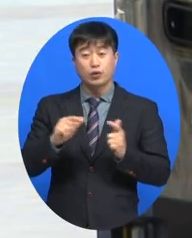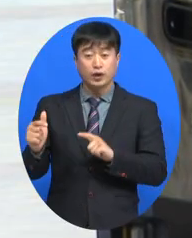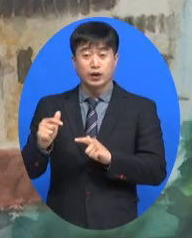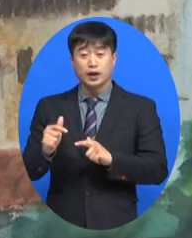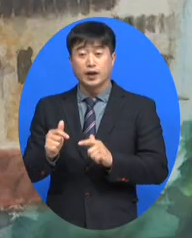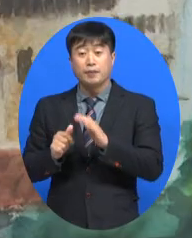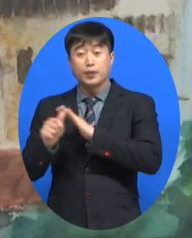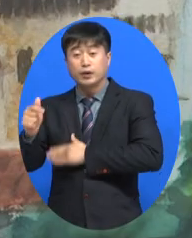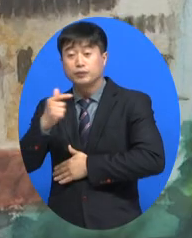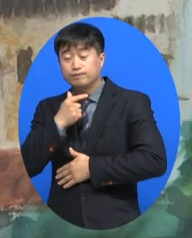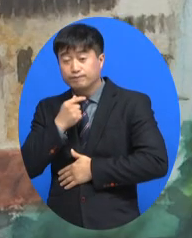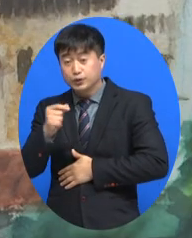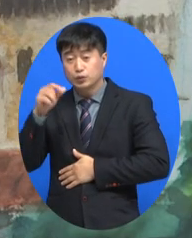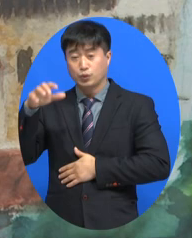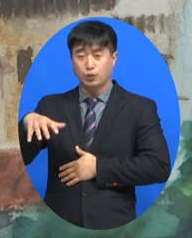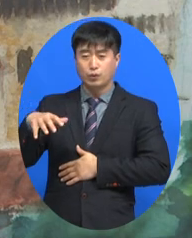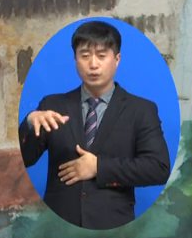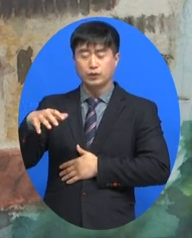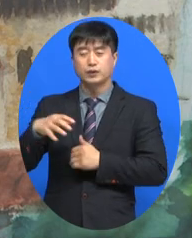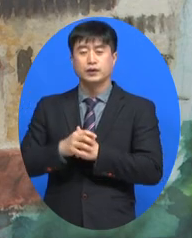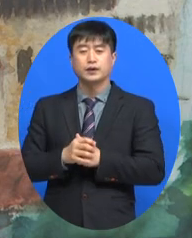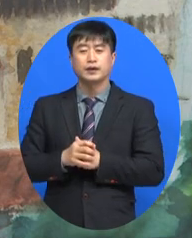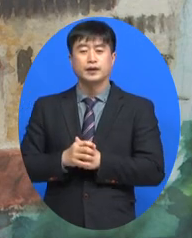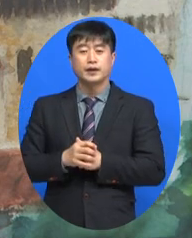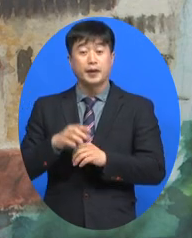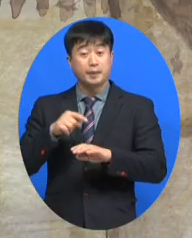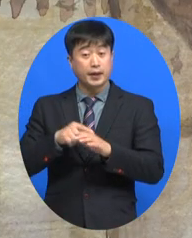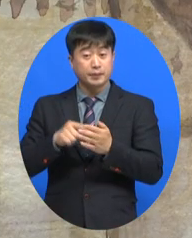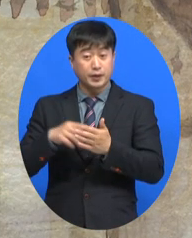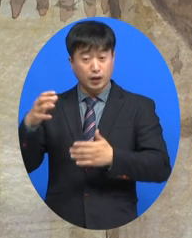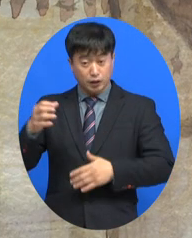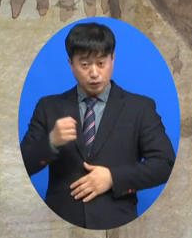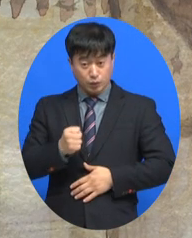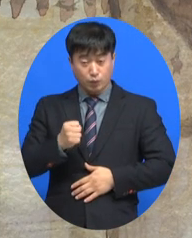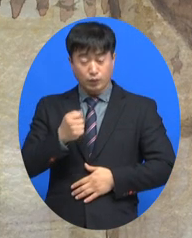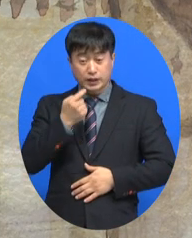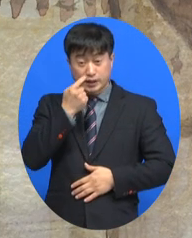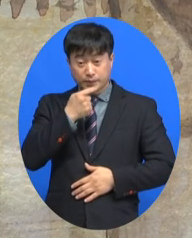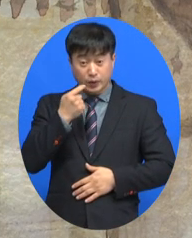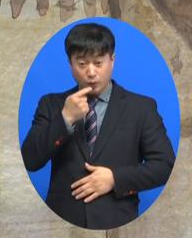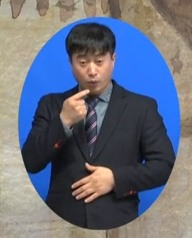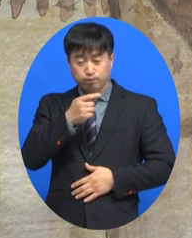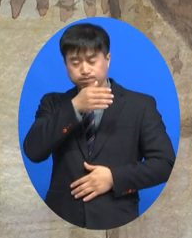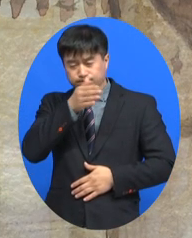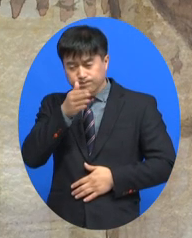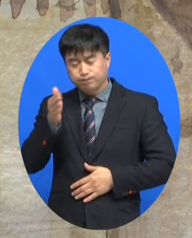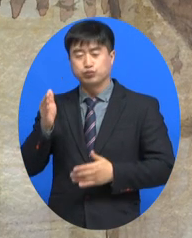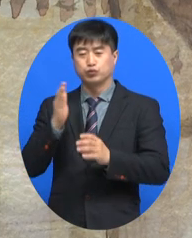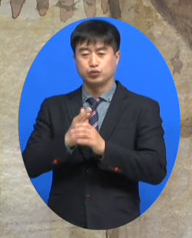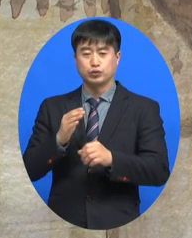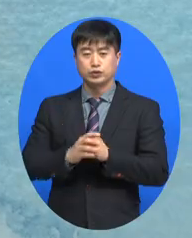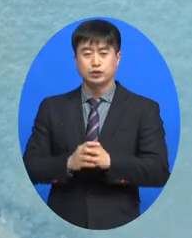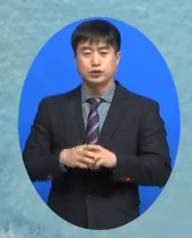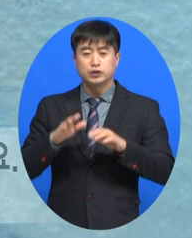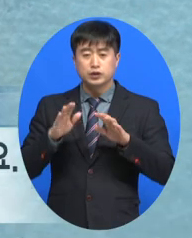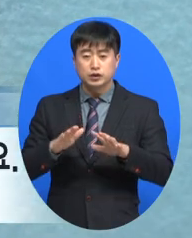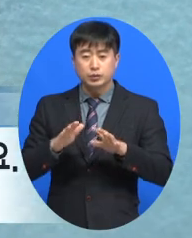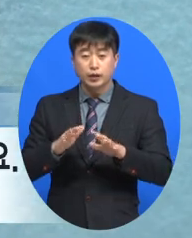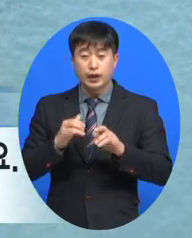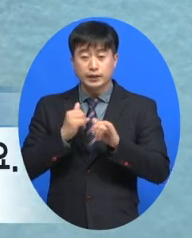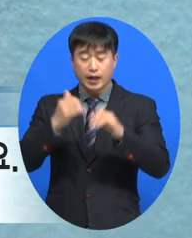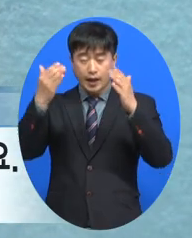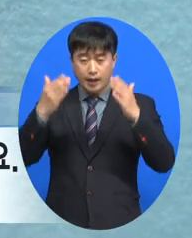것들, 가고 싶은 곳 등에서 영감을 얻어 전부 입으로 화폭에 담아냅니다. 이번에